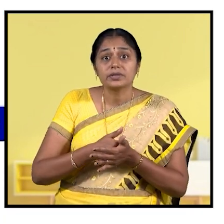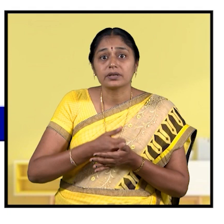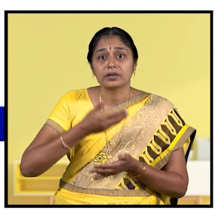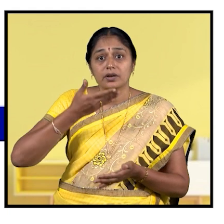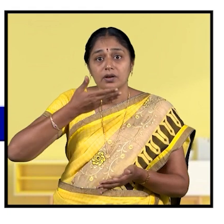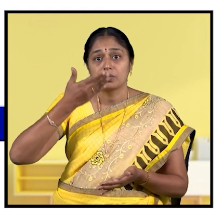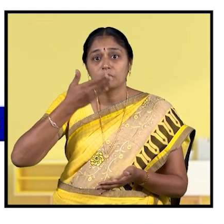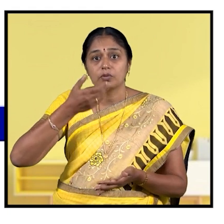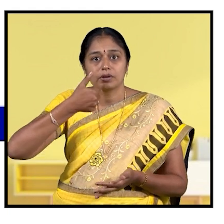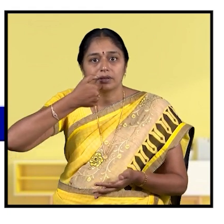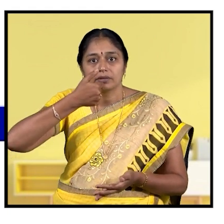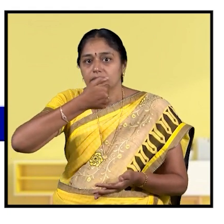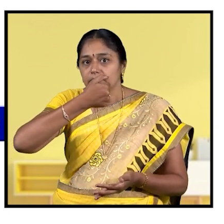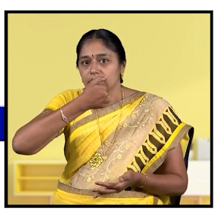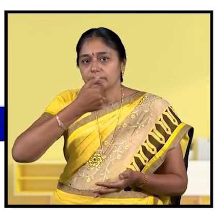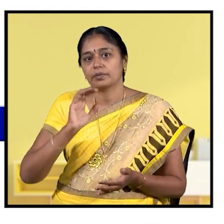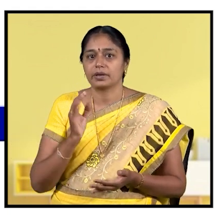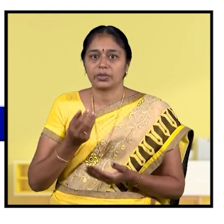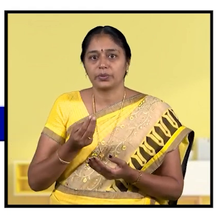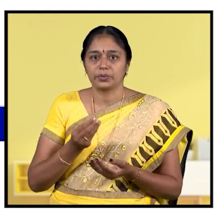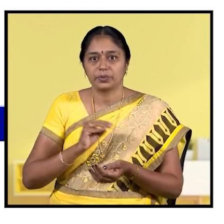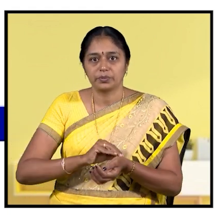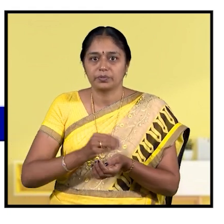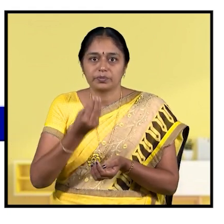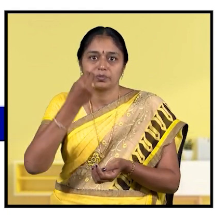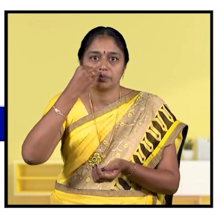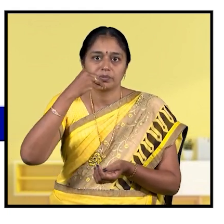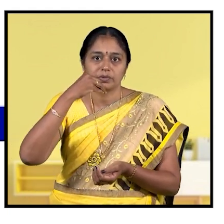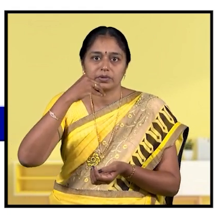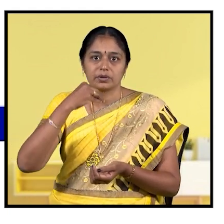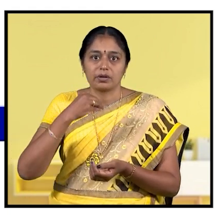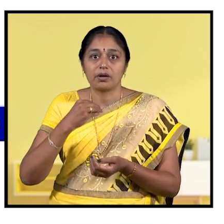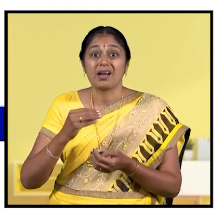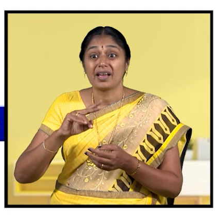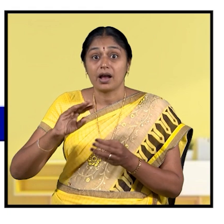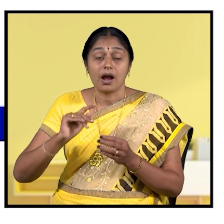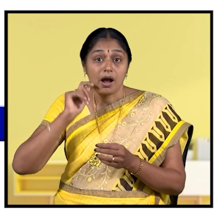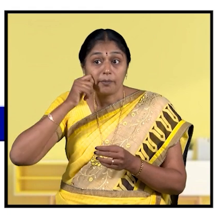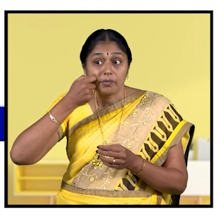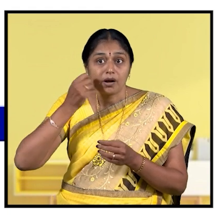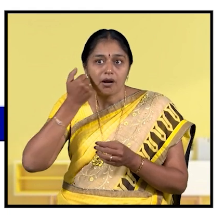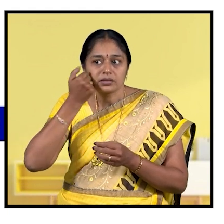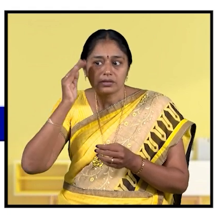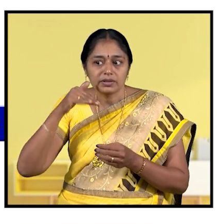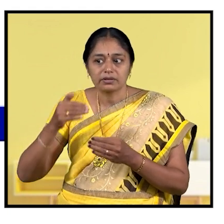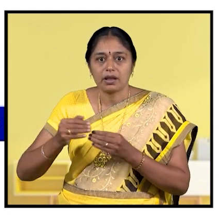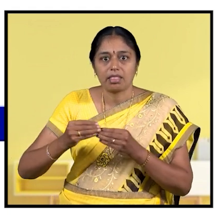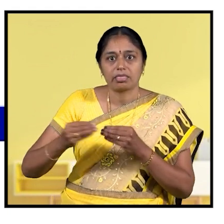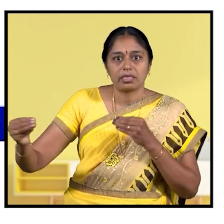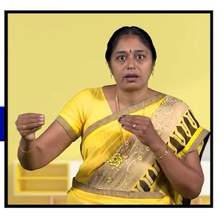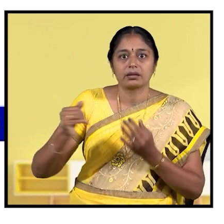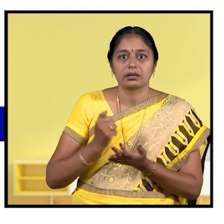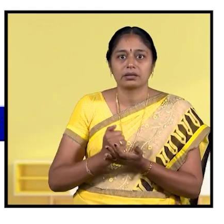தெளிக்கும் மருந்தினை வந்து நம்ம கொடுக்கலாம். பன்றி காய்ச்சலால் பாதிக்கப்பட்டவருடைய தொடர்புலேருந்து நம்ம வந்து விலகி இருக்கணும். அடுத்தது நீர் மற்றும் பழச்சாறுகளை பருகுவதன்